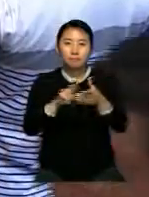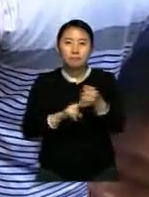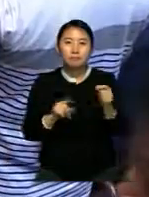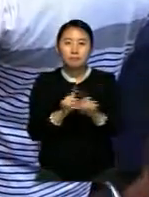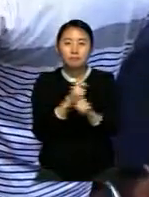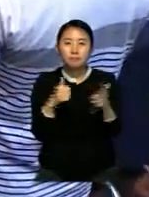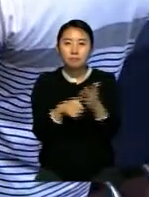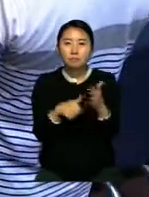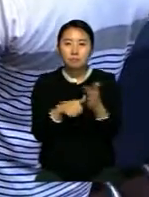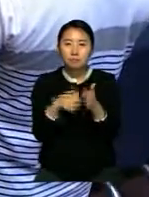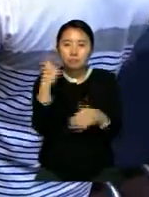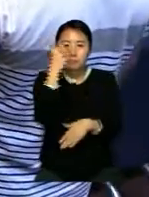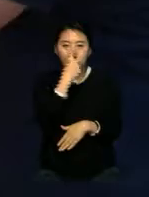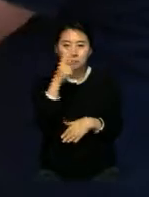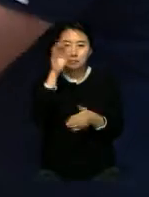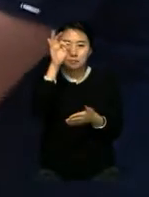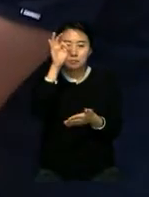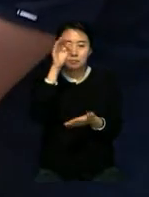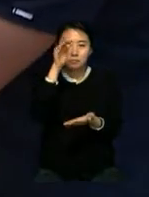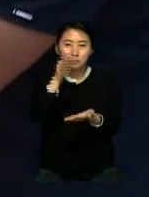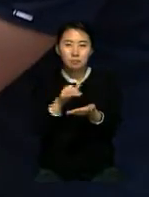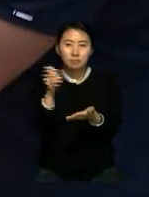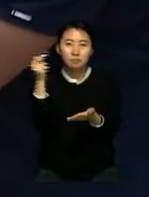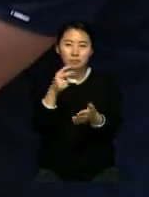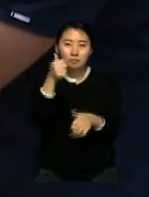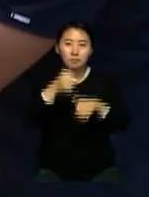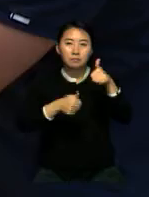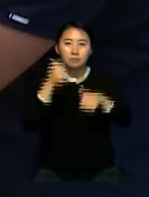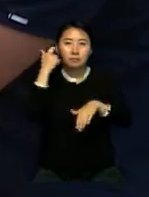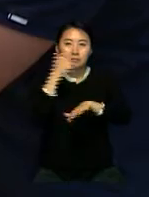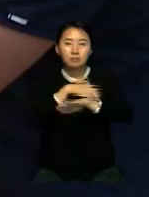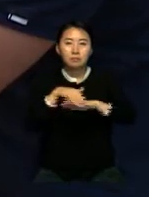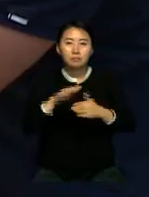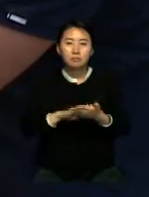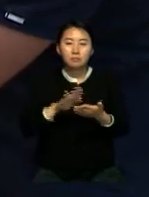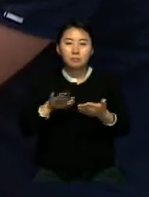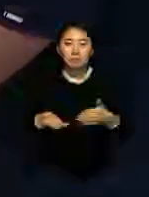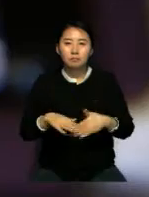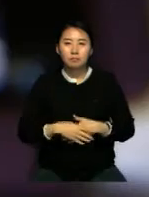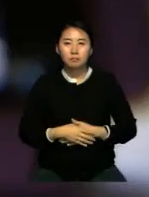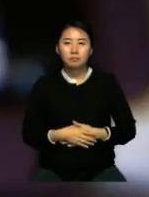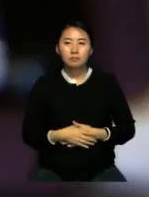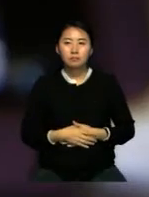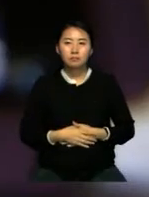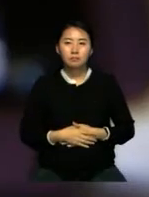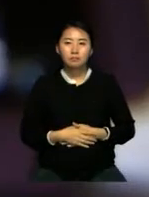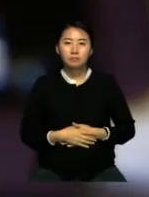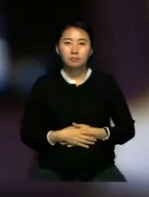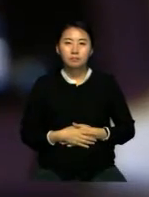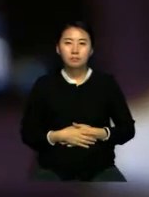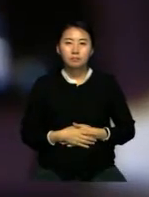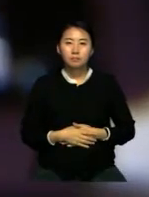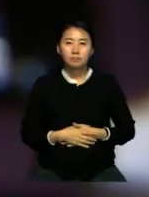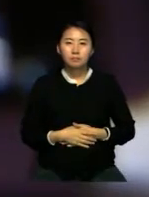않는 물품은 감정가를 낮춰 재공매할 계획입니다. 서울 경기 케이블TV 이상범입니다.